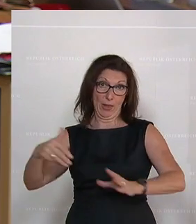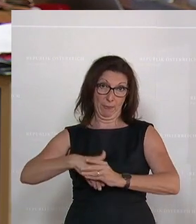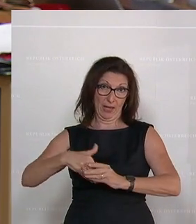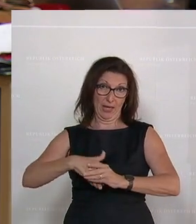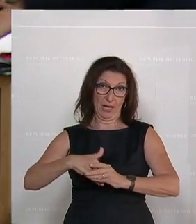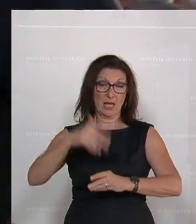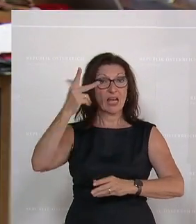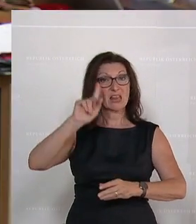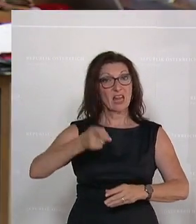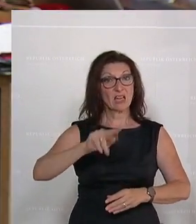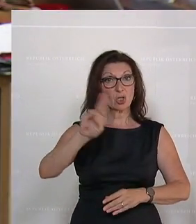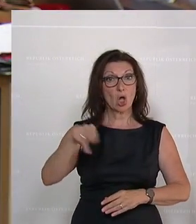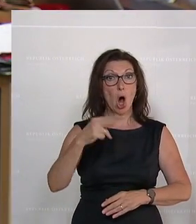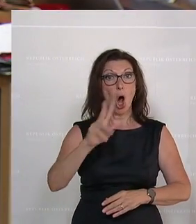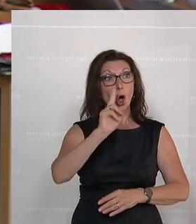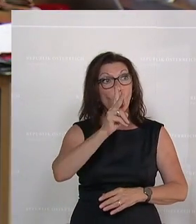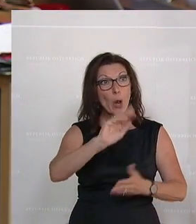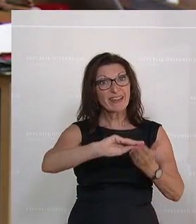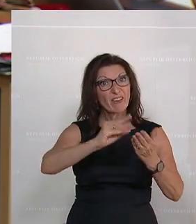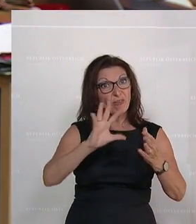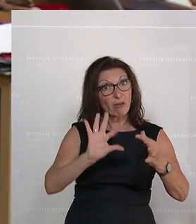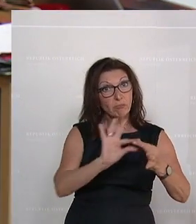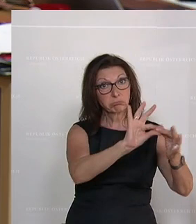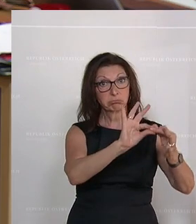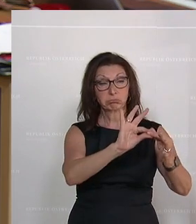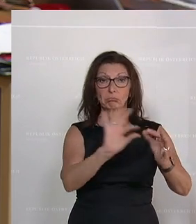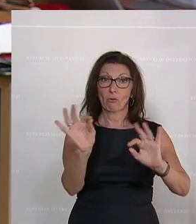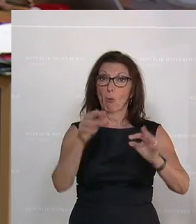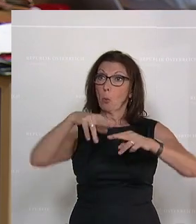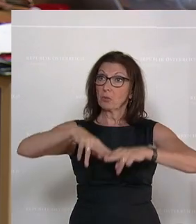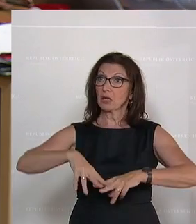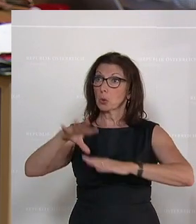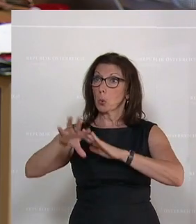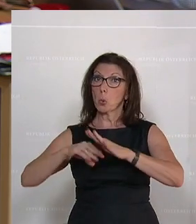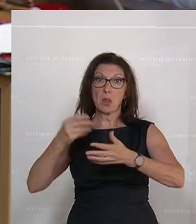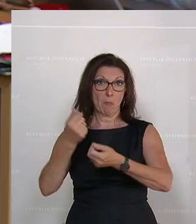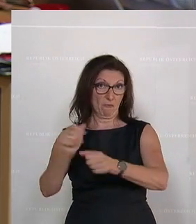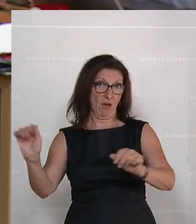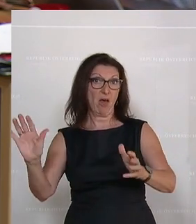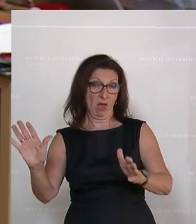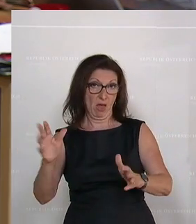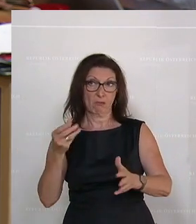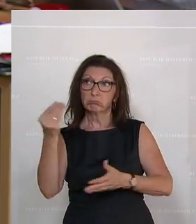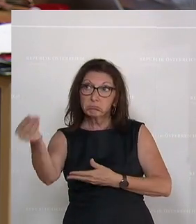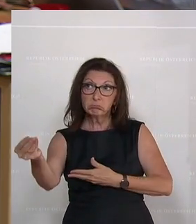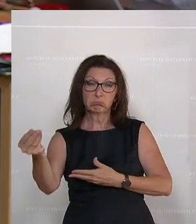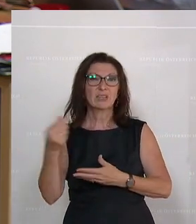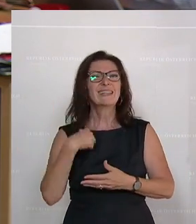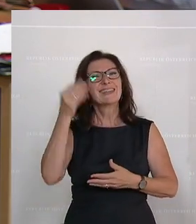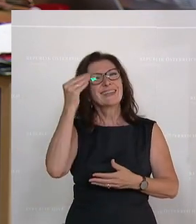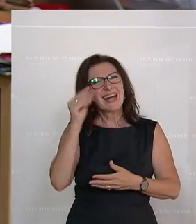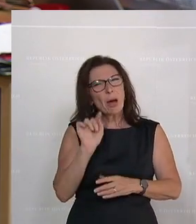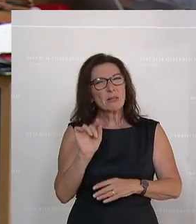an kollektivverträge gebunden der rest sind frei verfügbar für die unternehmen und ich glaube dass das tatsächlich eine möglichkeit ist